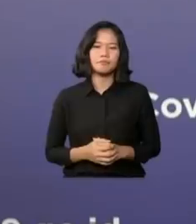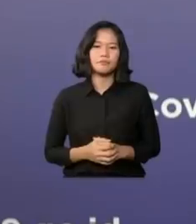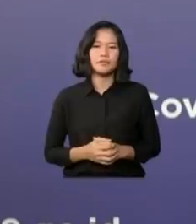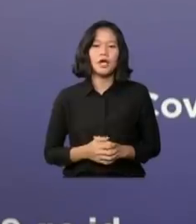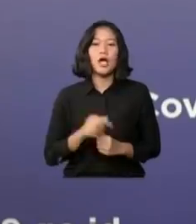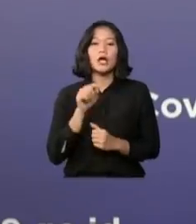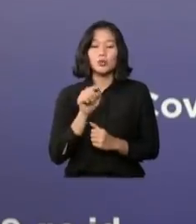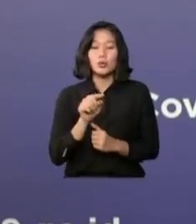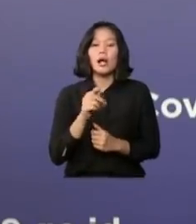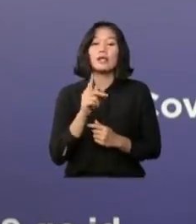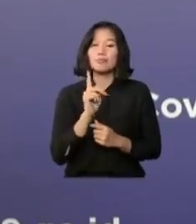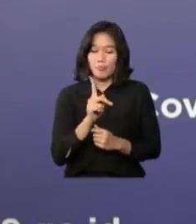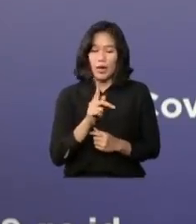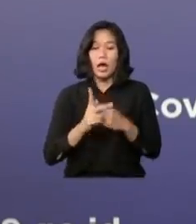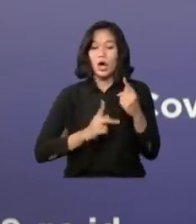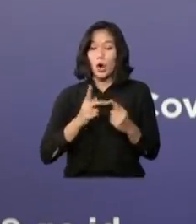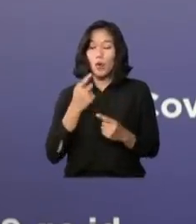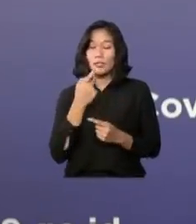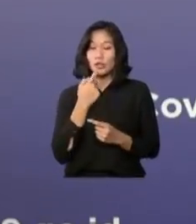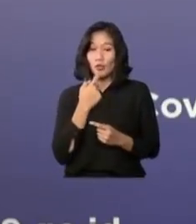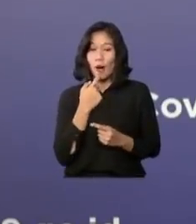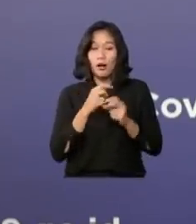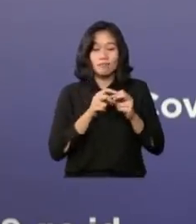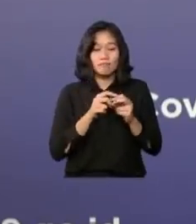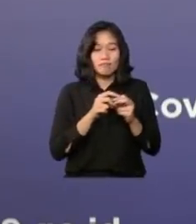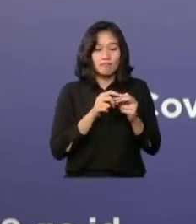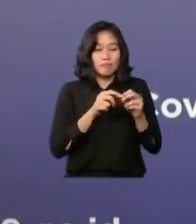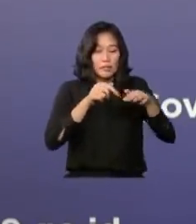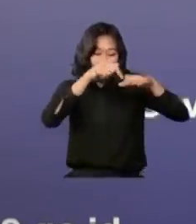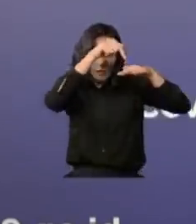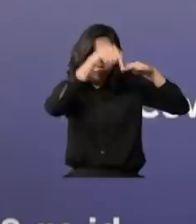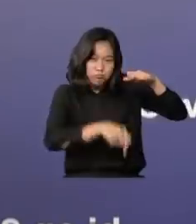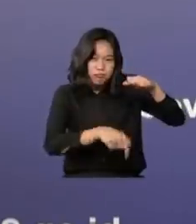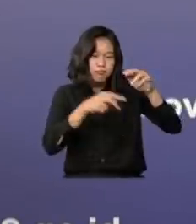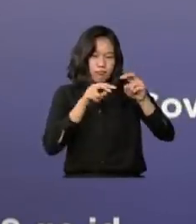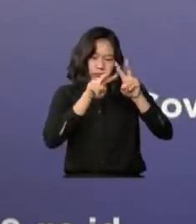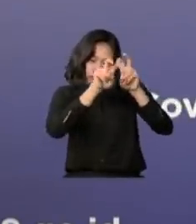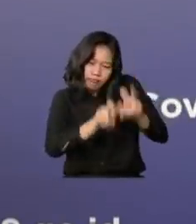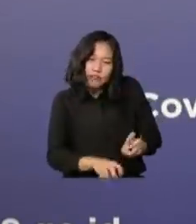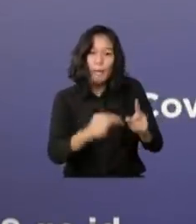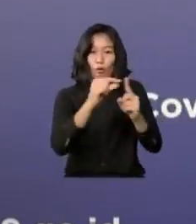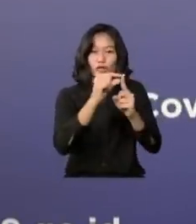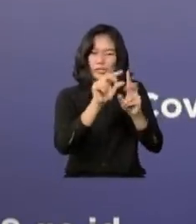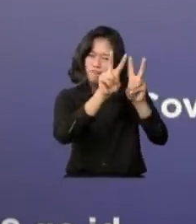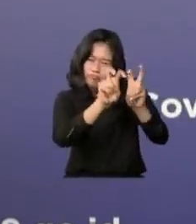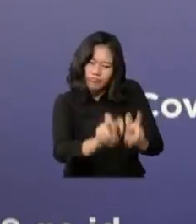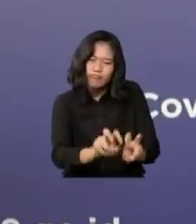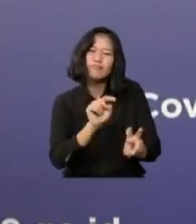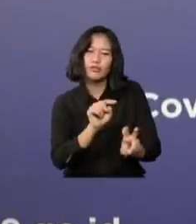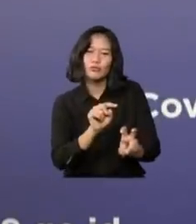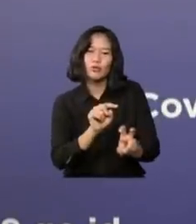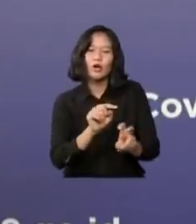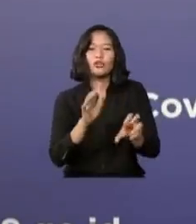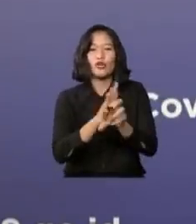Oleh karena itu kalau kita kemudian coba memperinci di dalam beberapa provinsi, kita bisa melihat bahwa